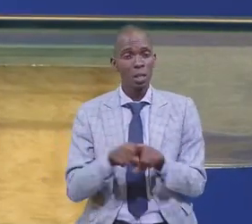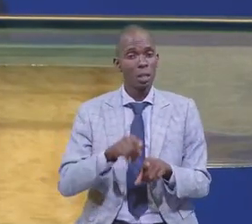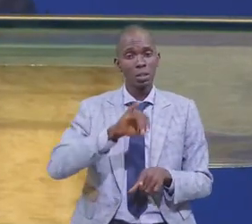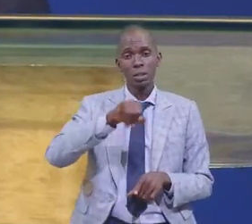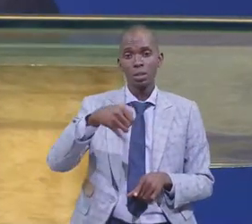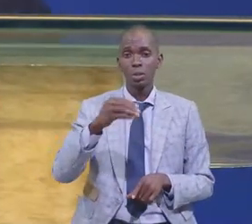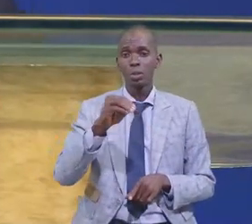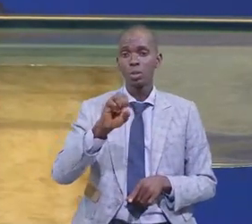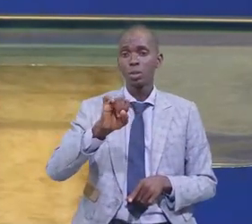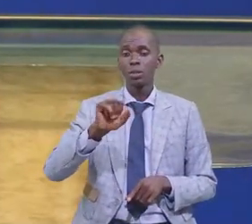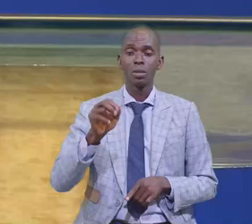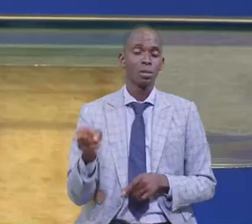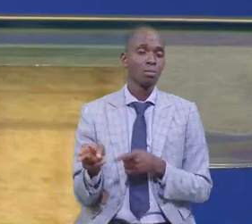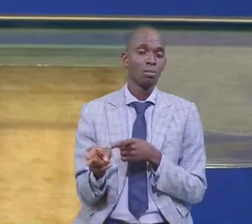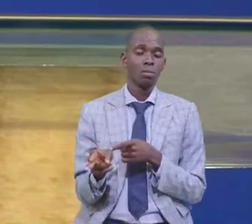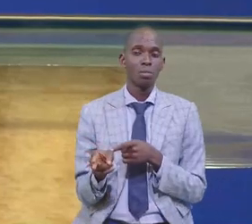comme Josias.